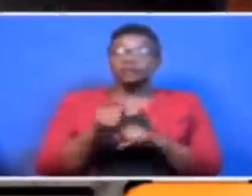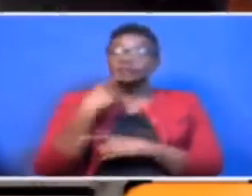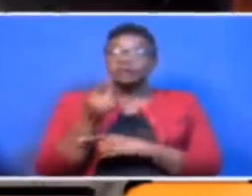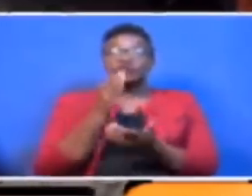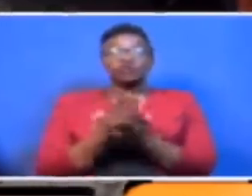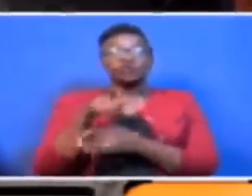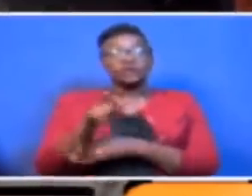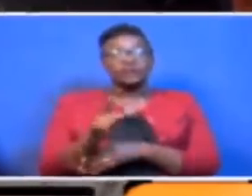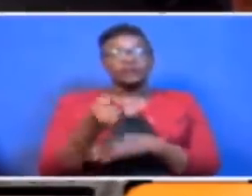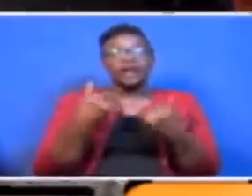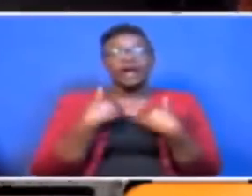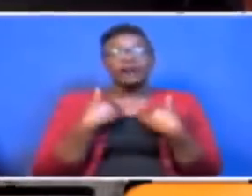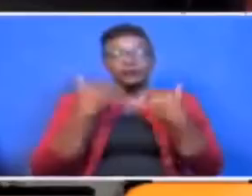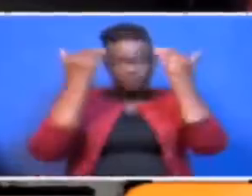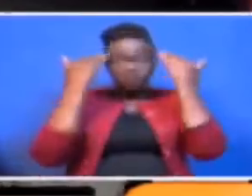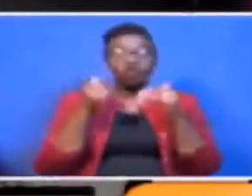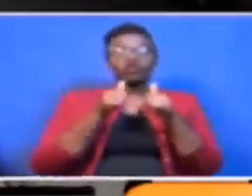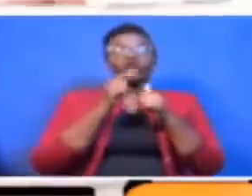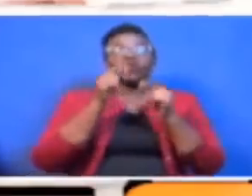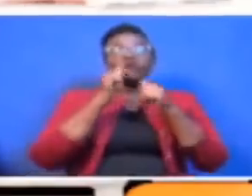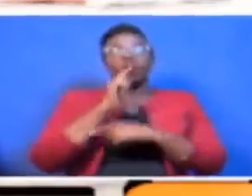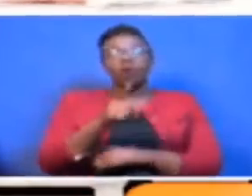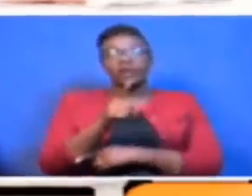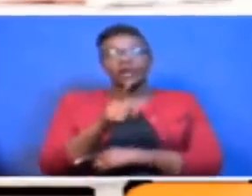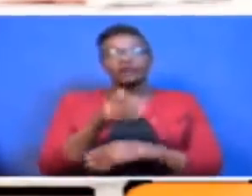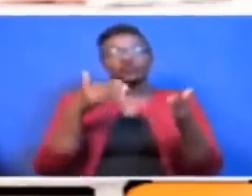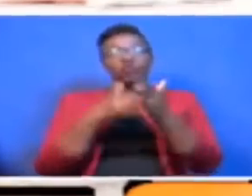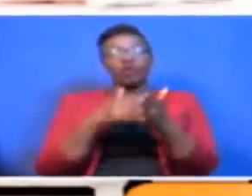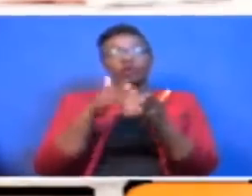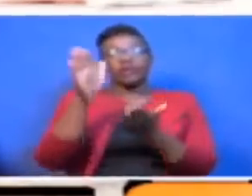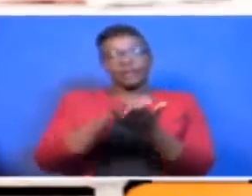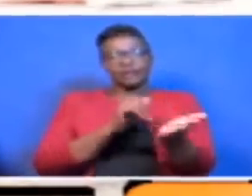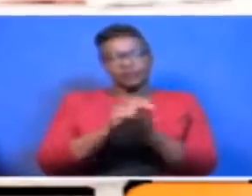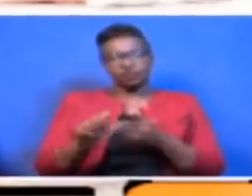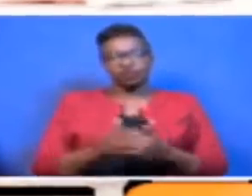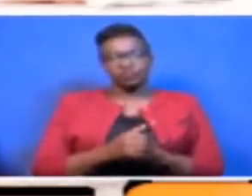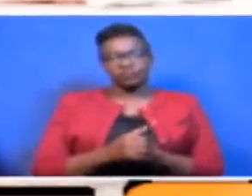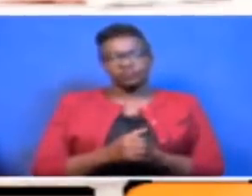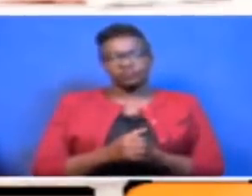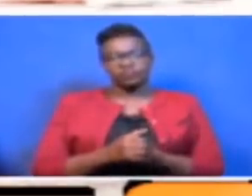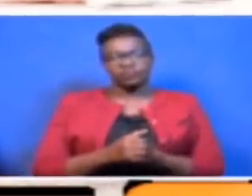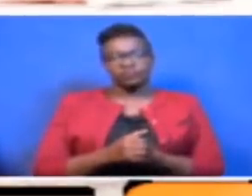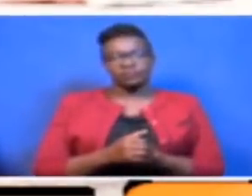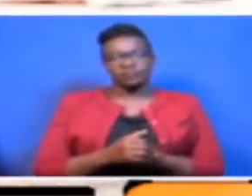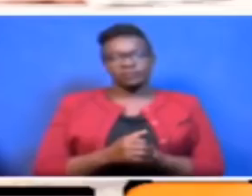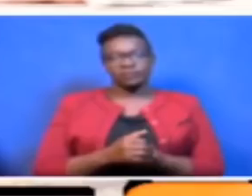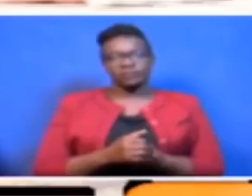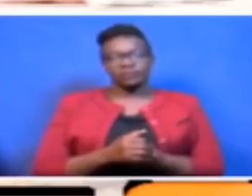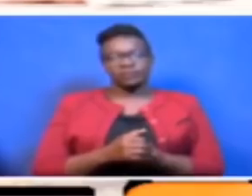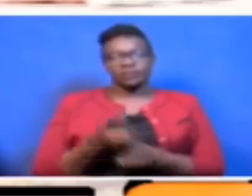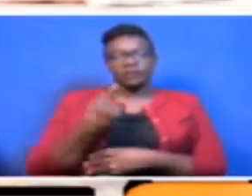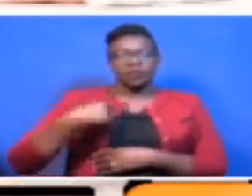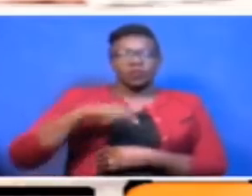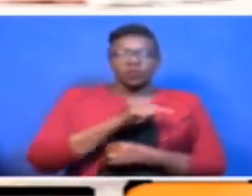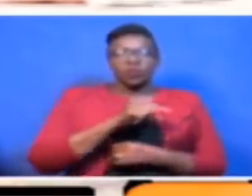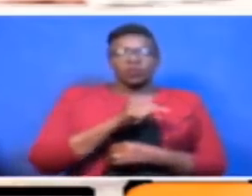na amri ya mahakama ya kuzuia ubomozi huu. The building is approved, and that's the reason why the judge was convinced to issue